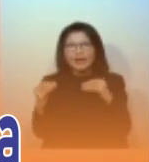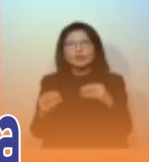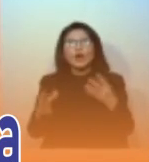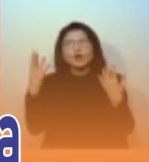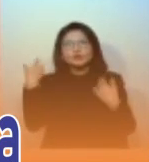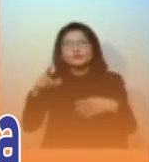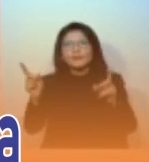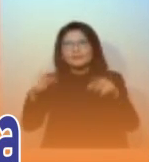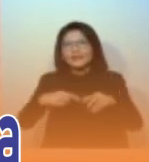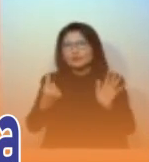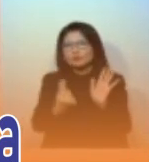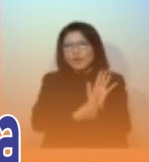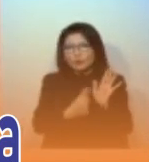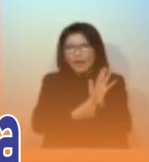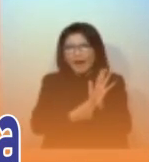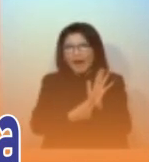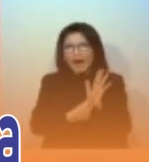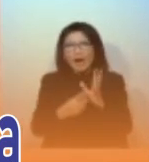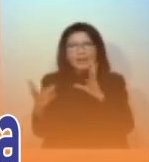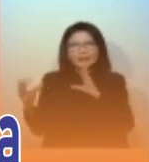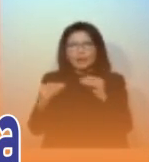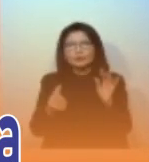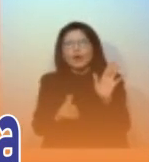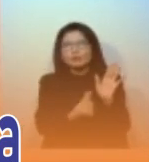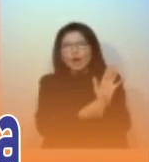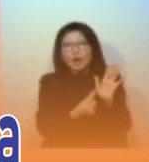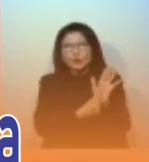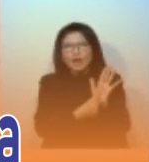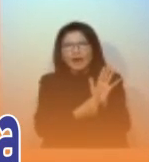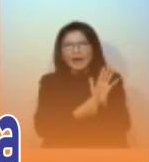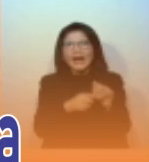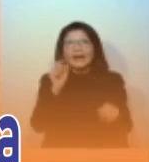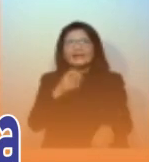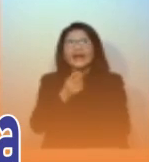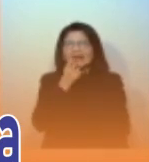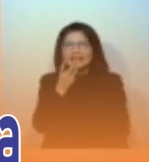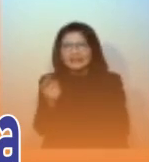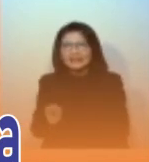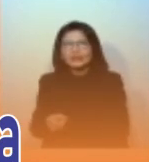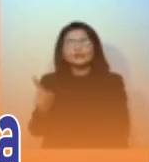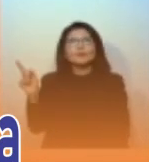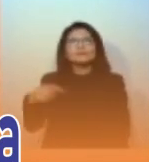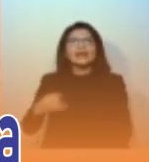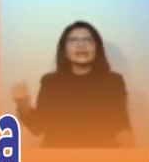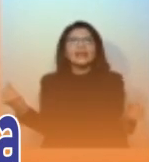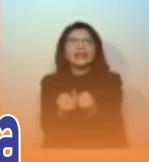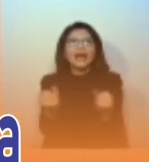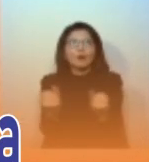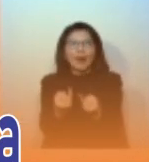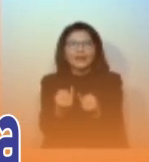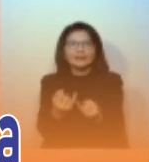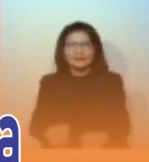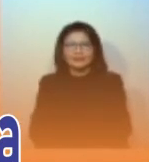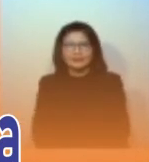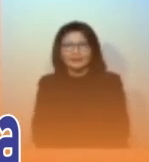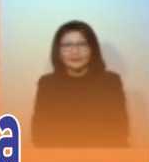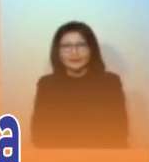undang-undang. Dan ketika dialognya sudah undang-undang, siapapun yang kritis dianggap oposisi, siapapun yang pro dianggap pro